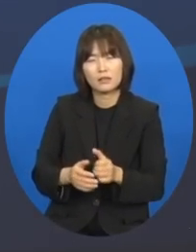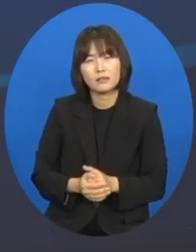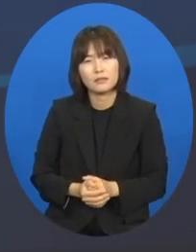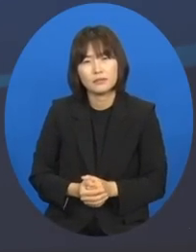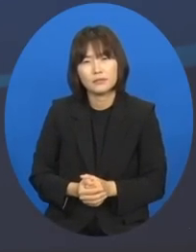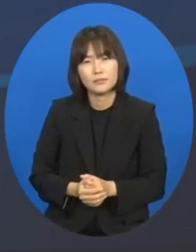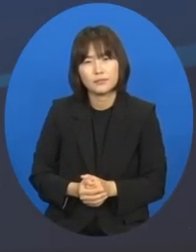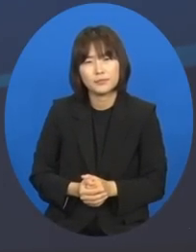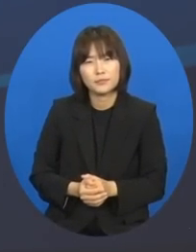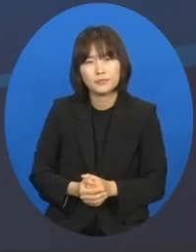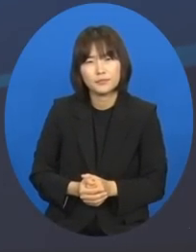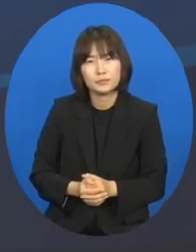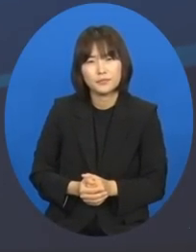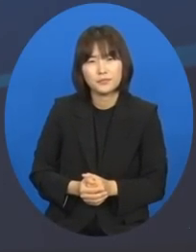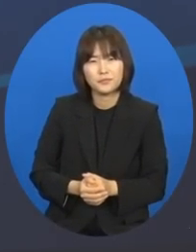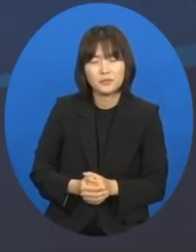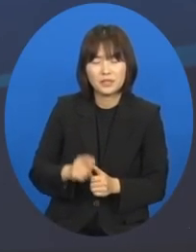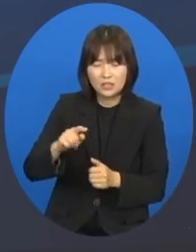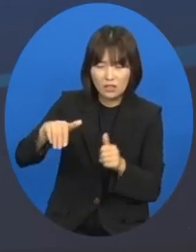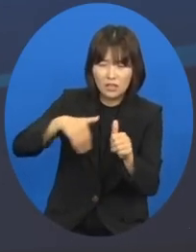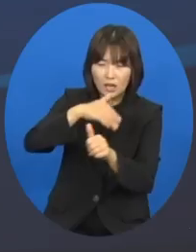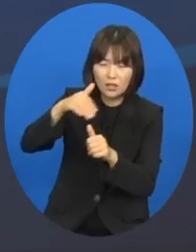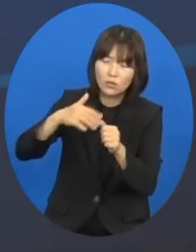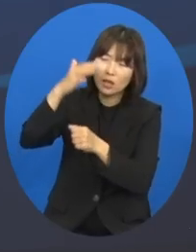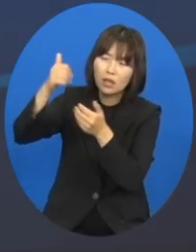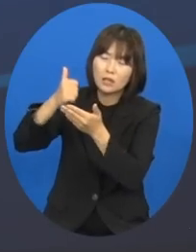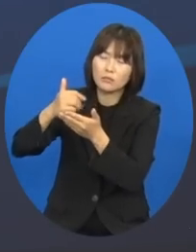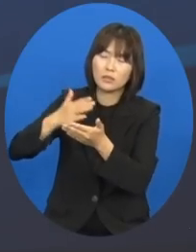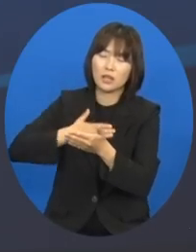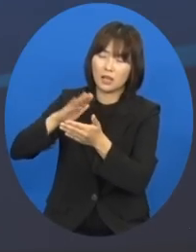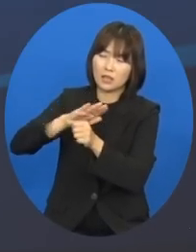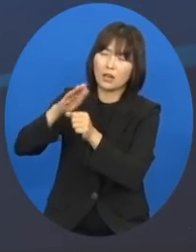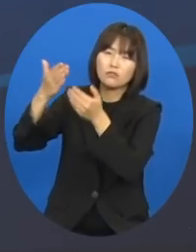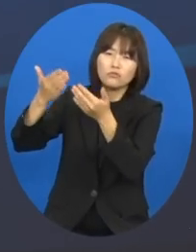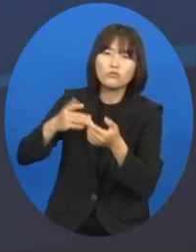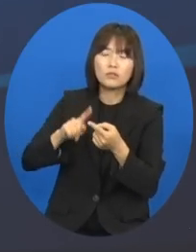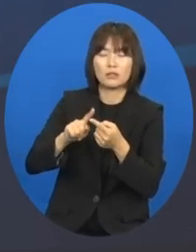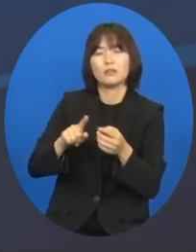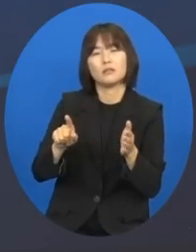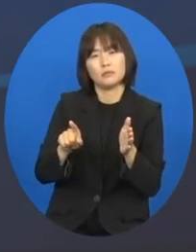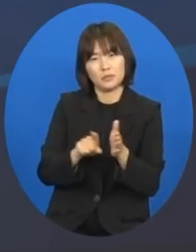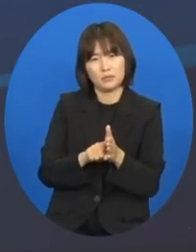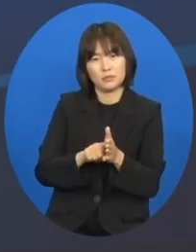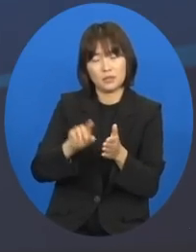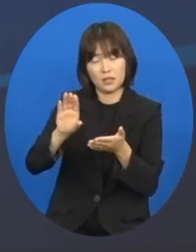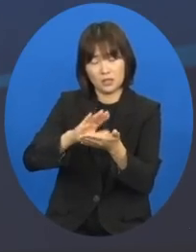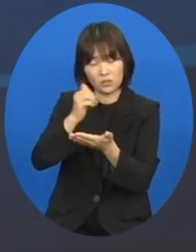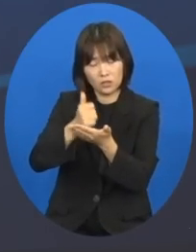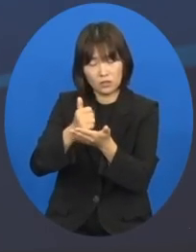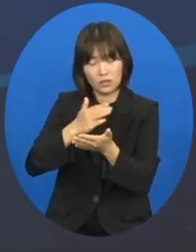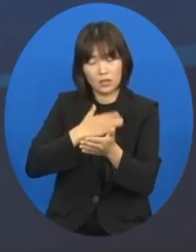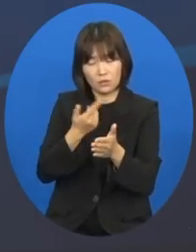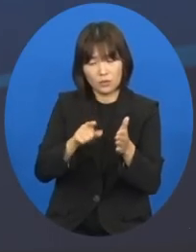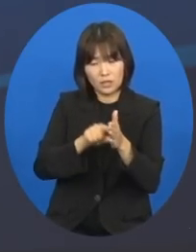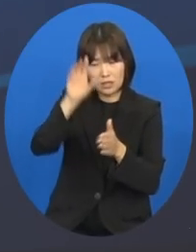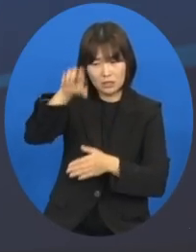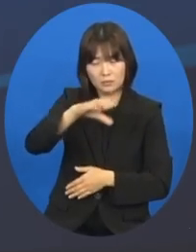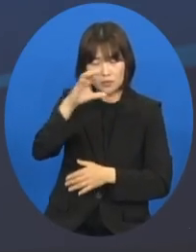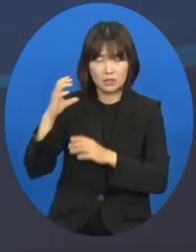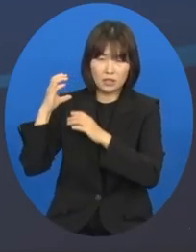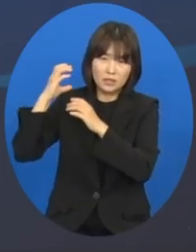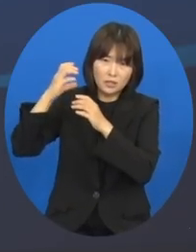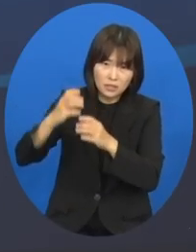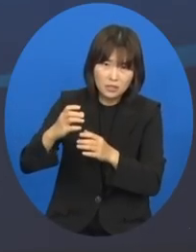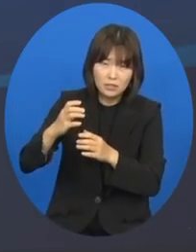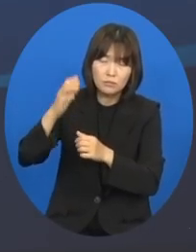상황이었을 때 하나님이 나를 사랑해 주신 줄로 믿습니다 그리스도께서 나를 위해 십자가를 지심으로 하나님께서 우리에 대한